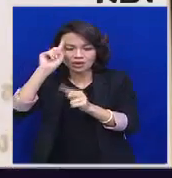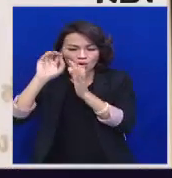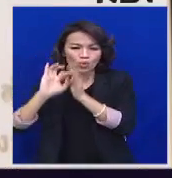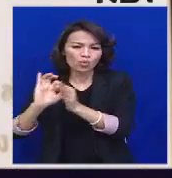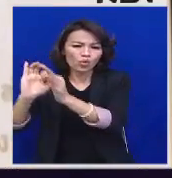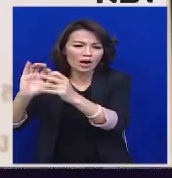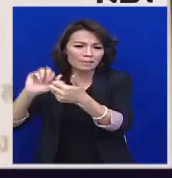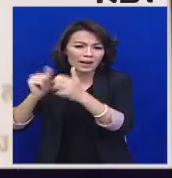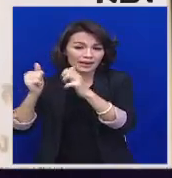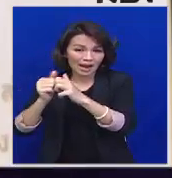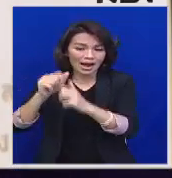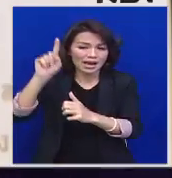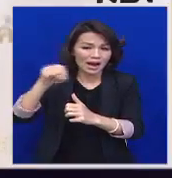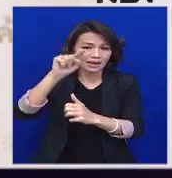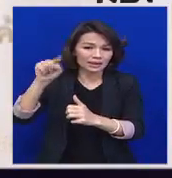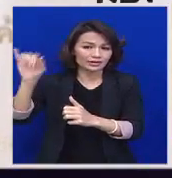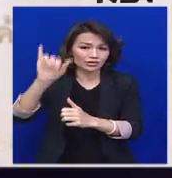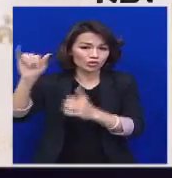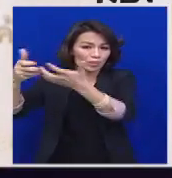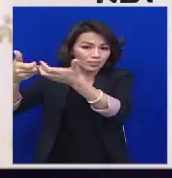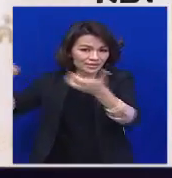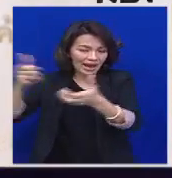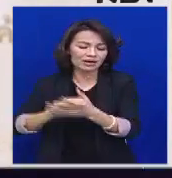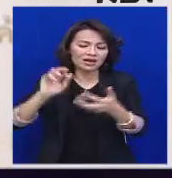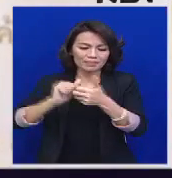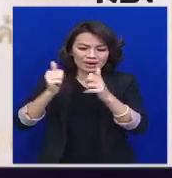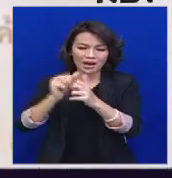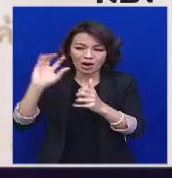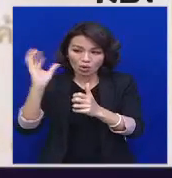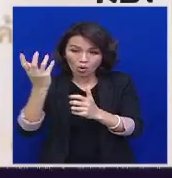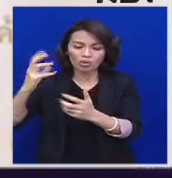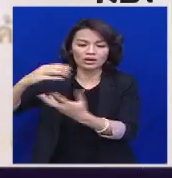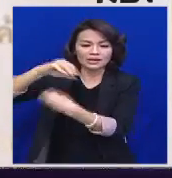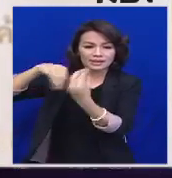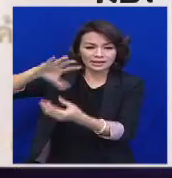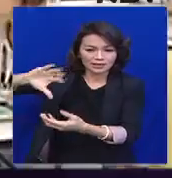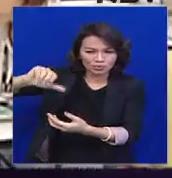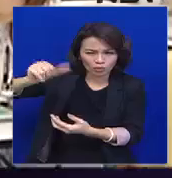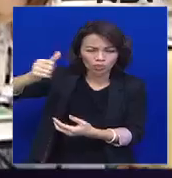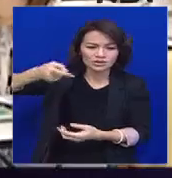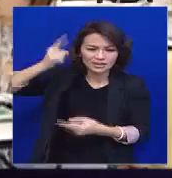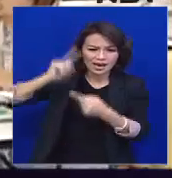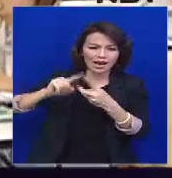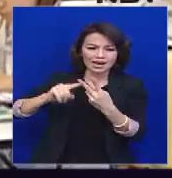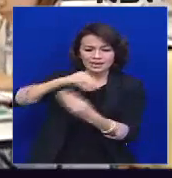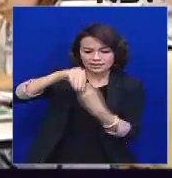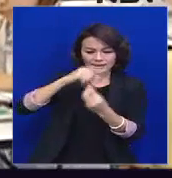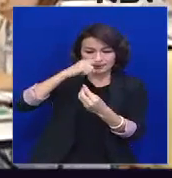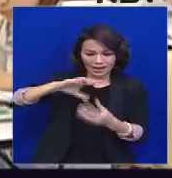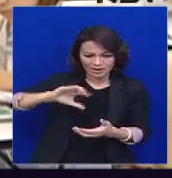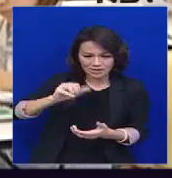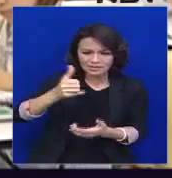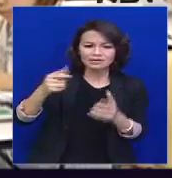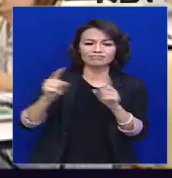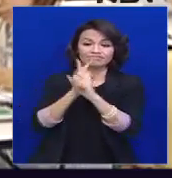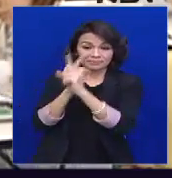การณ์ Brexit ที่อาจส่งผลกระทบต่อการฟื้นตัวของเศรษฐกิจโลกและเศรษฐกิจไทยนายธนวัฒน์พลพิชัยค่ะผู้อำนวยการศูนย์พย